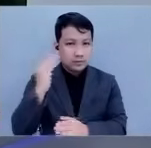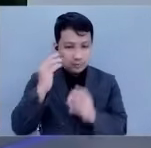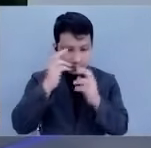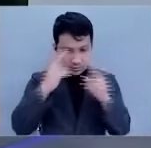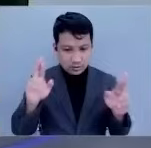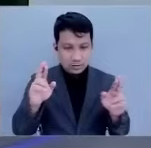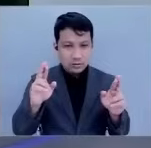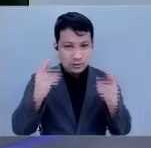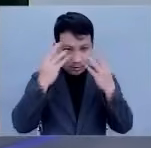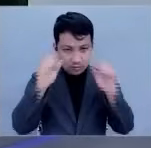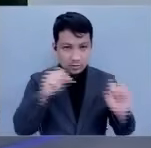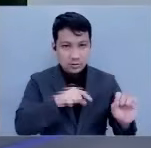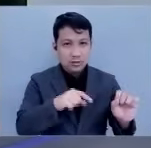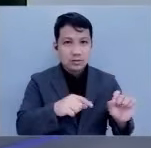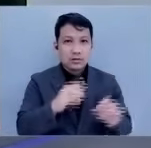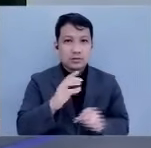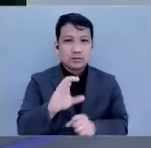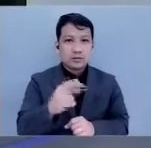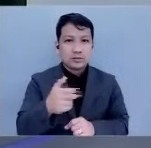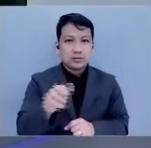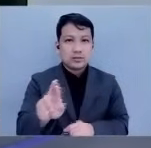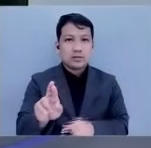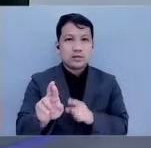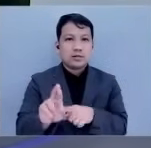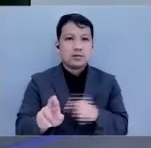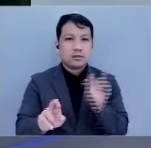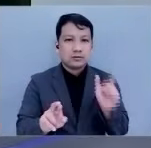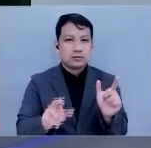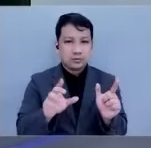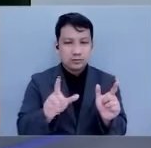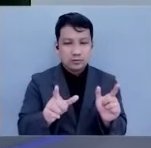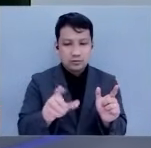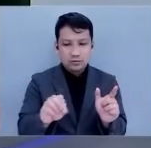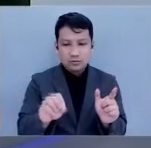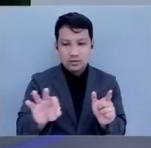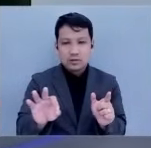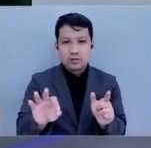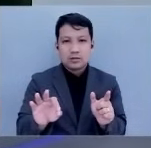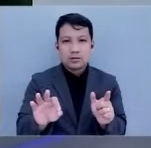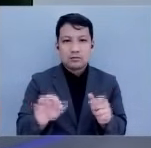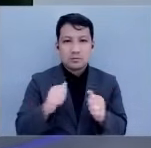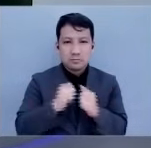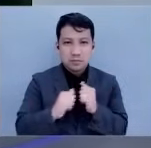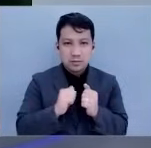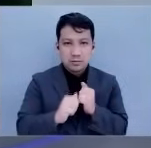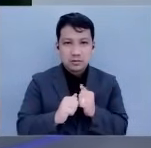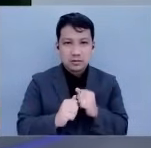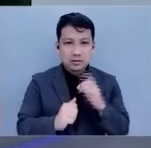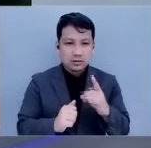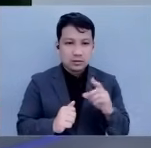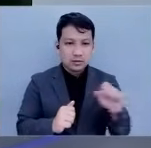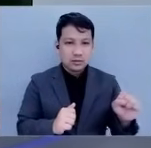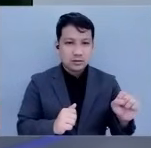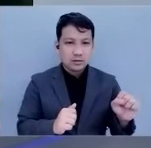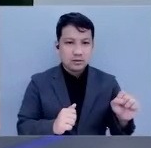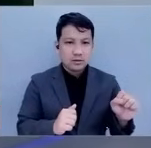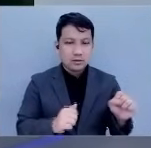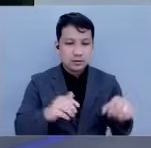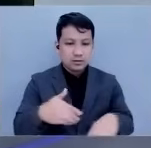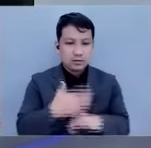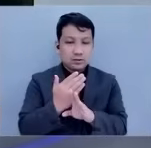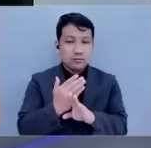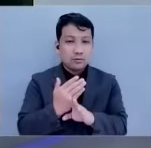De Lima pa ay nasa CHR. Tong 2009 ito at ang ibig sabihin pa ng DDS noon ay Davao Death